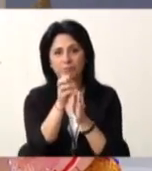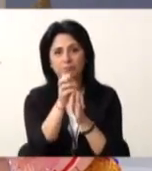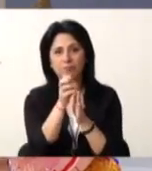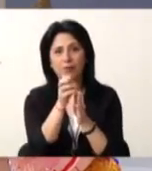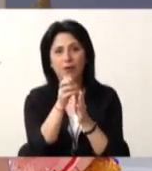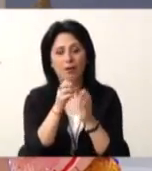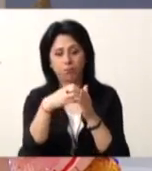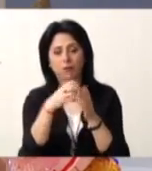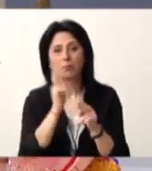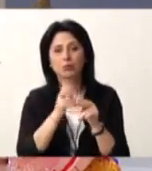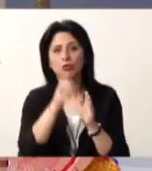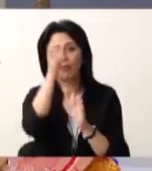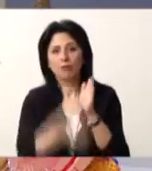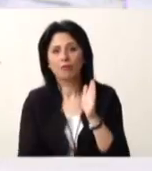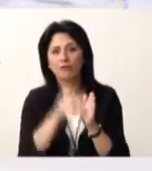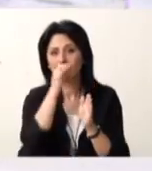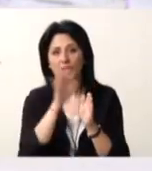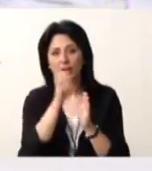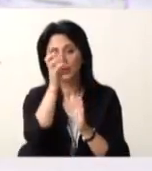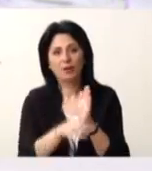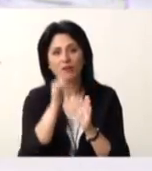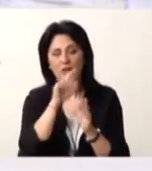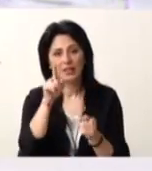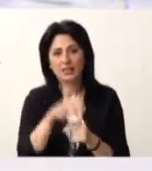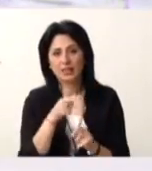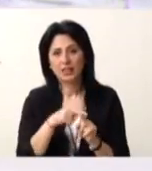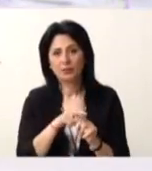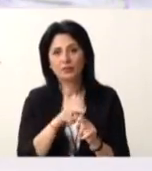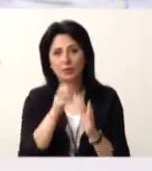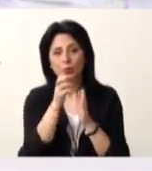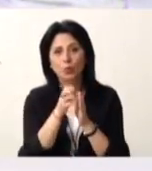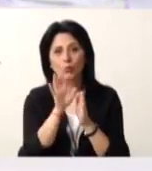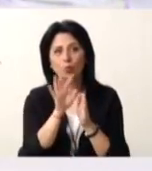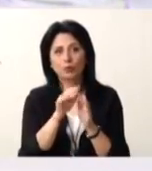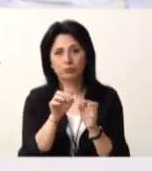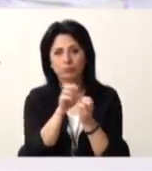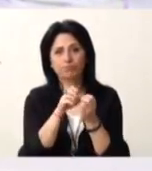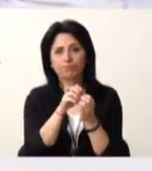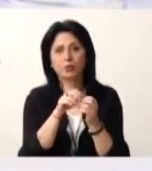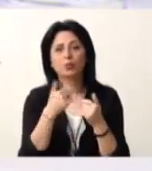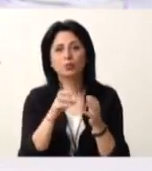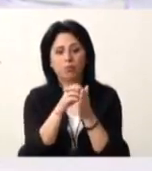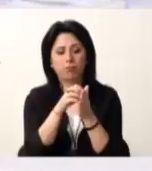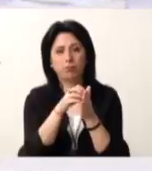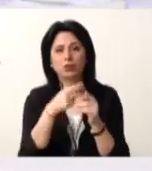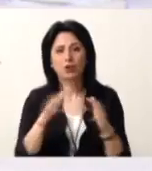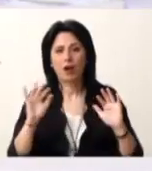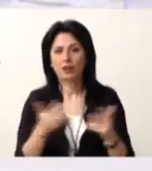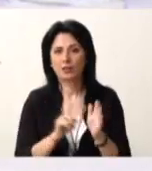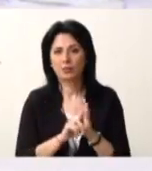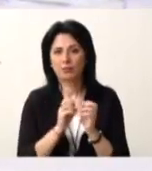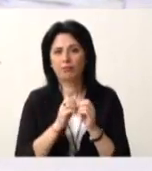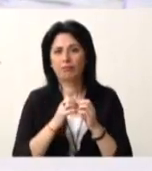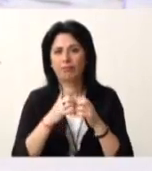ამ გამობერილობაში, არ ხდება დაცლა, სათანადოდ ხდება იქ პობიტი პროცესი, ანთებადი პროცესი, ასე რომ